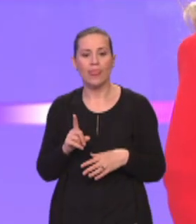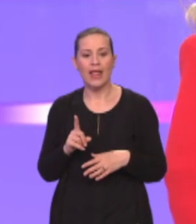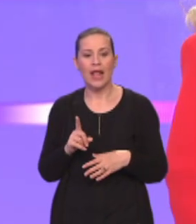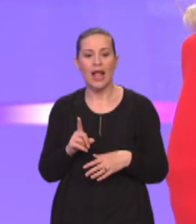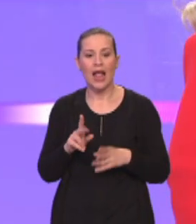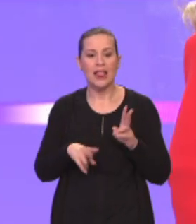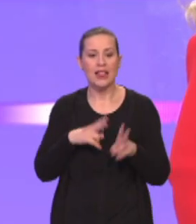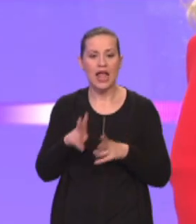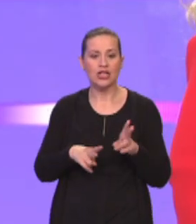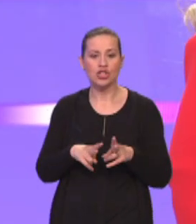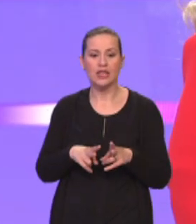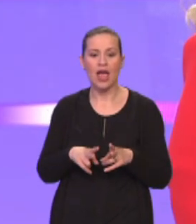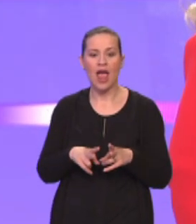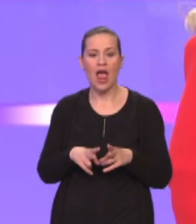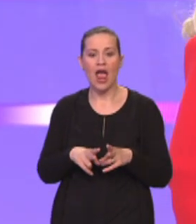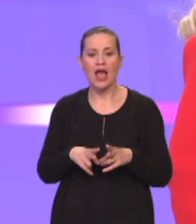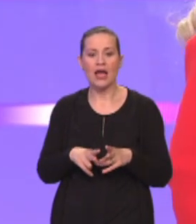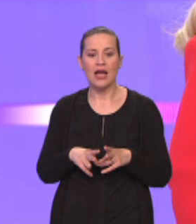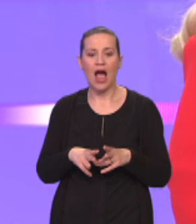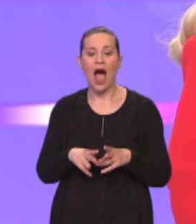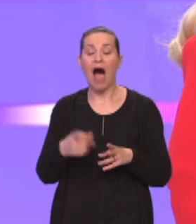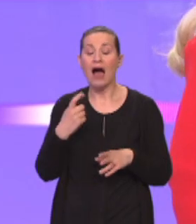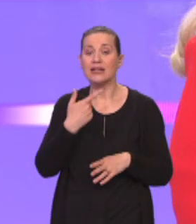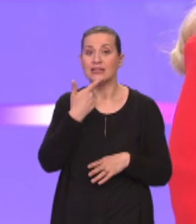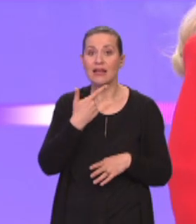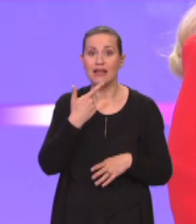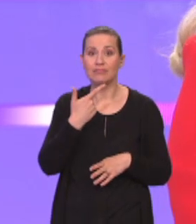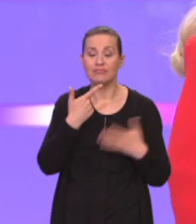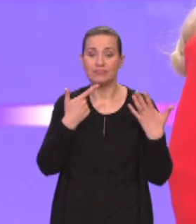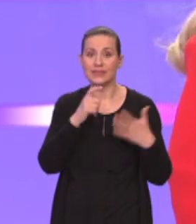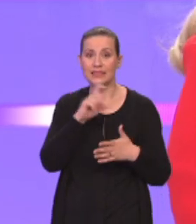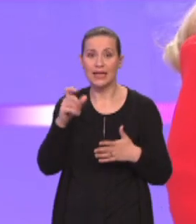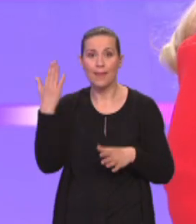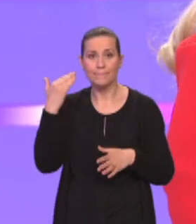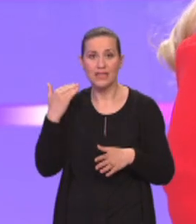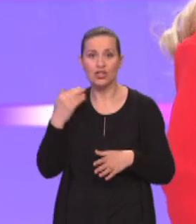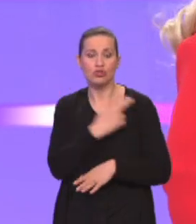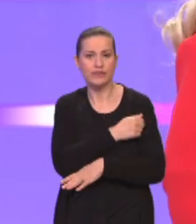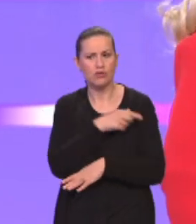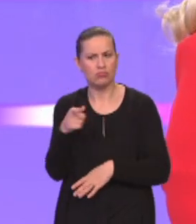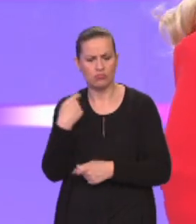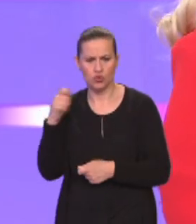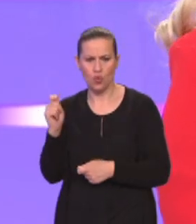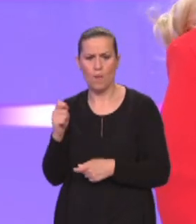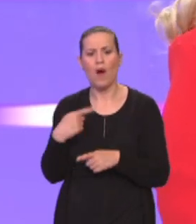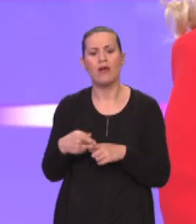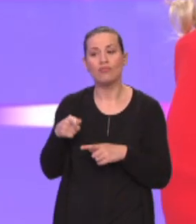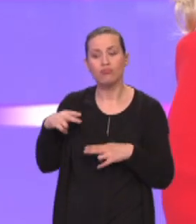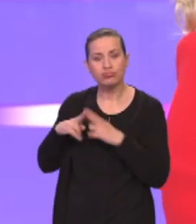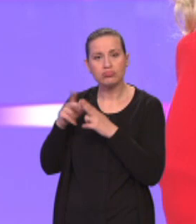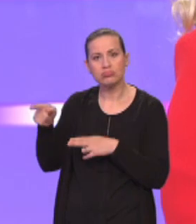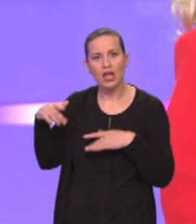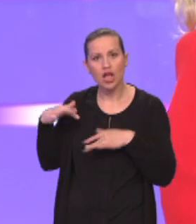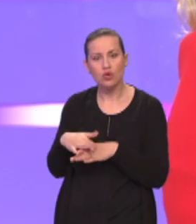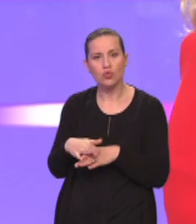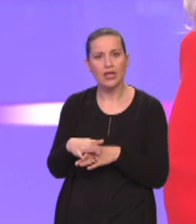liječenje djeteta, ali smještaj 7 tjedana biti u Švicarskoj je jako, jako skupo bila. I onda smo te ljude upoznali. Slučaj